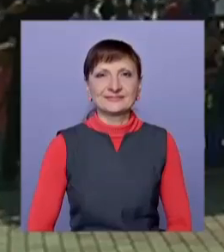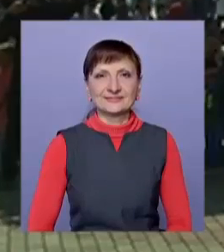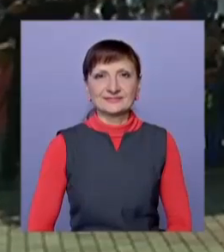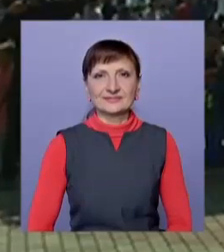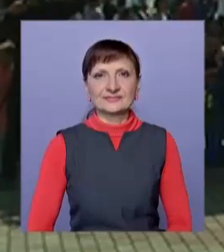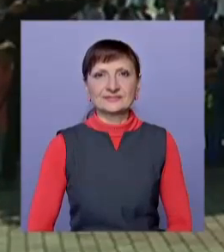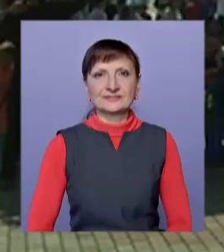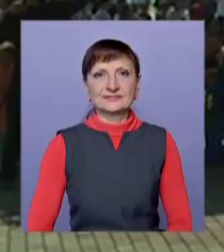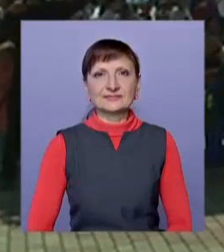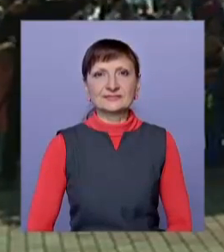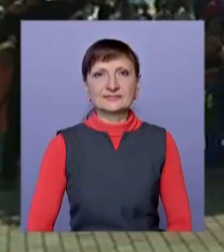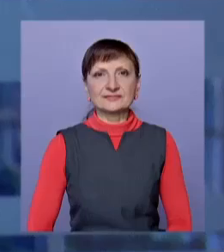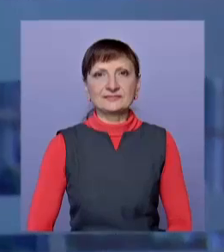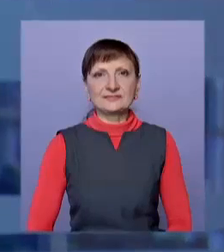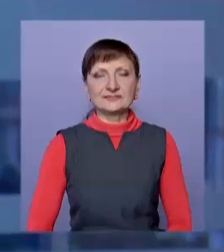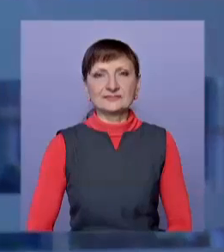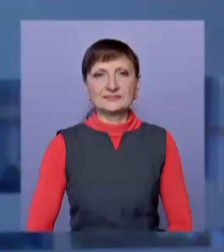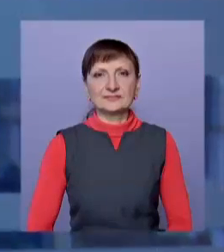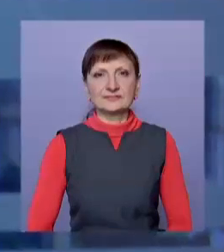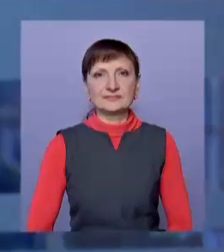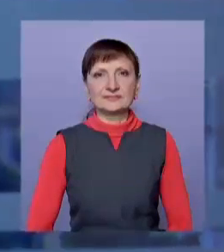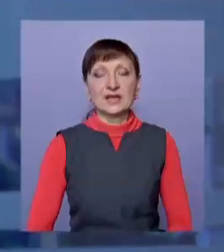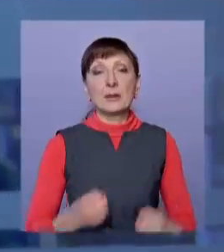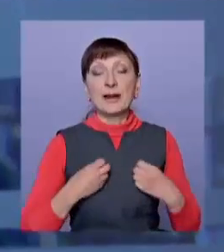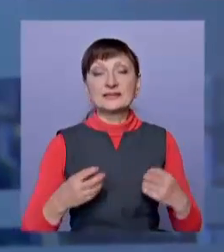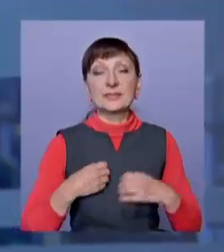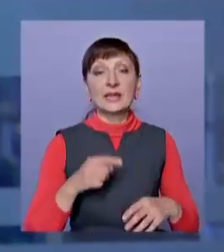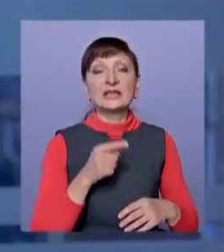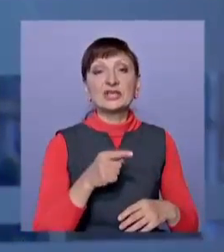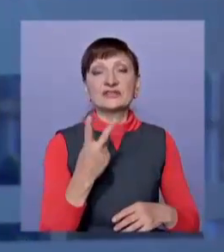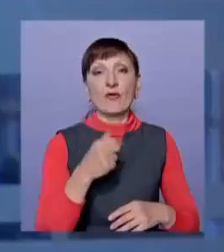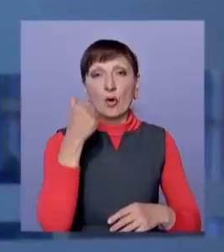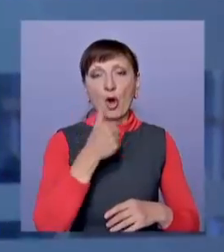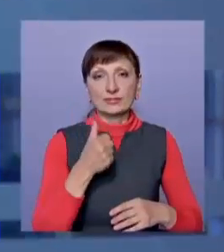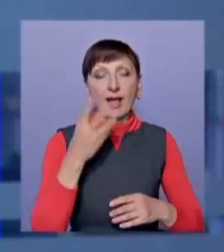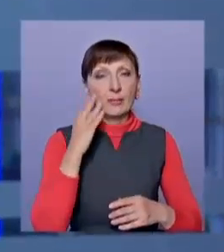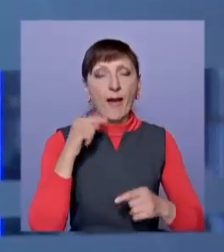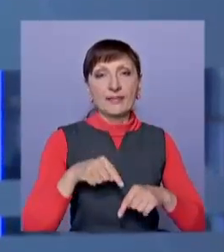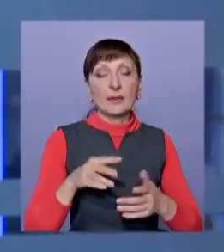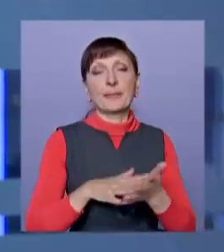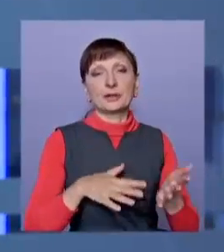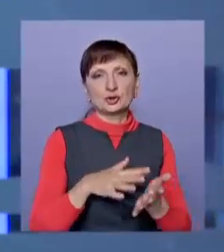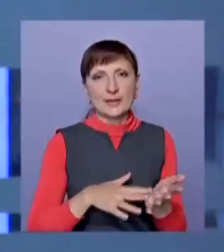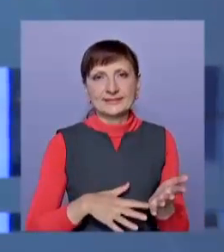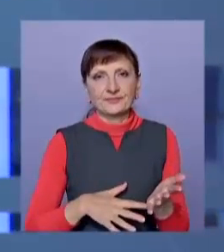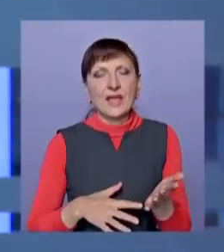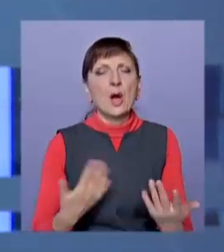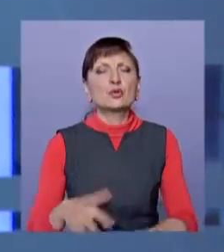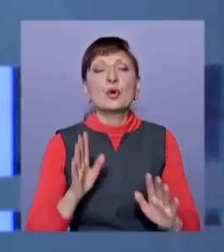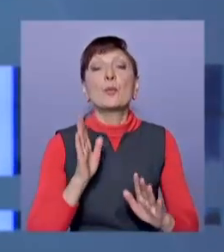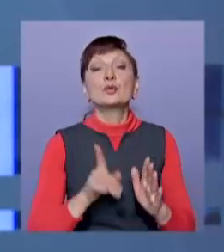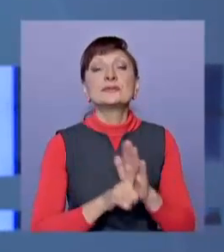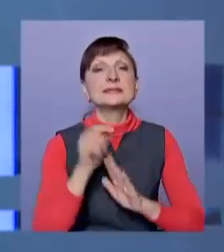Сандыбаев, телеканал Алматы. Празднование 1002-го дня рождения Алматы продолжается. Кульминация